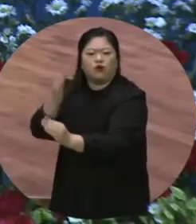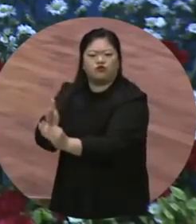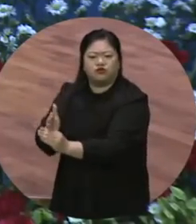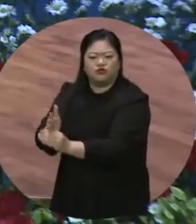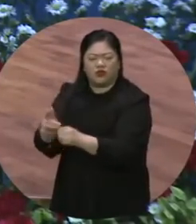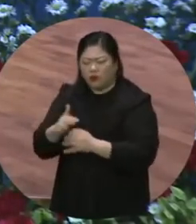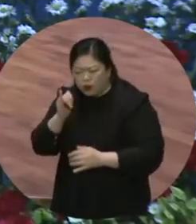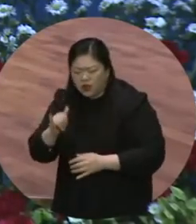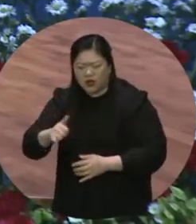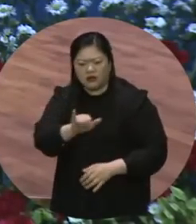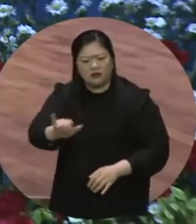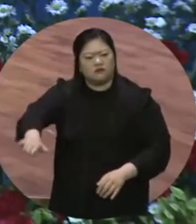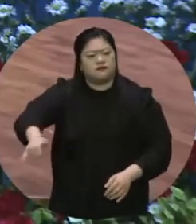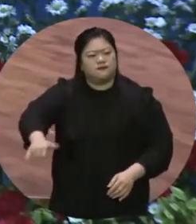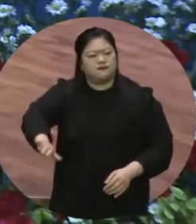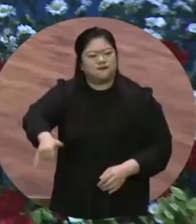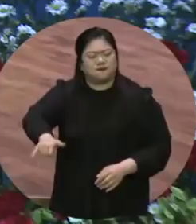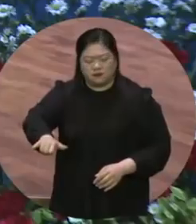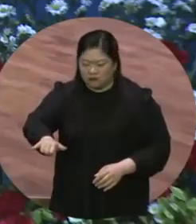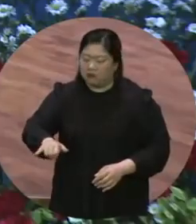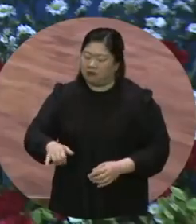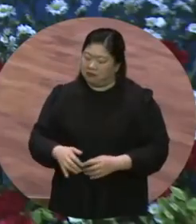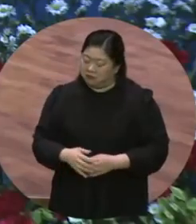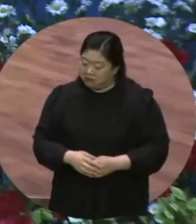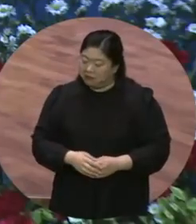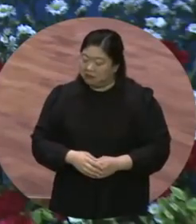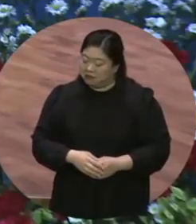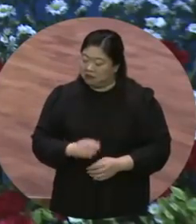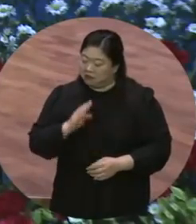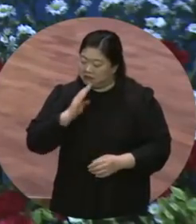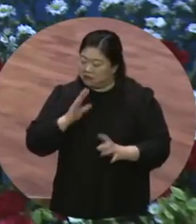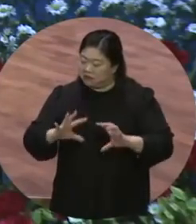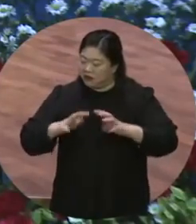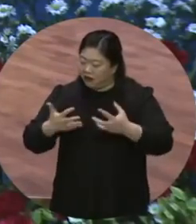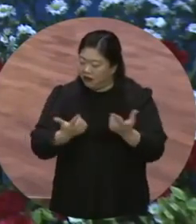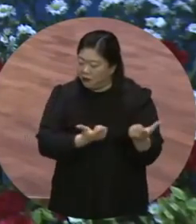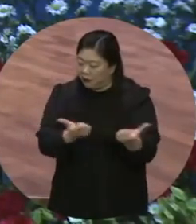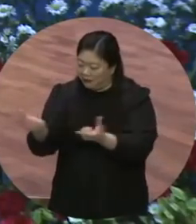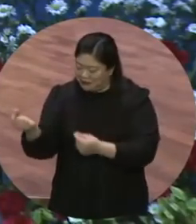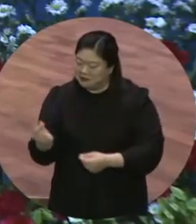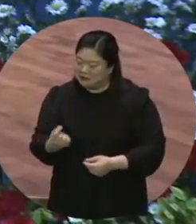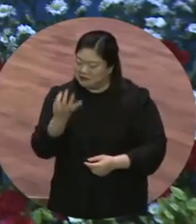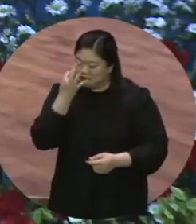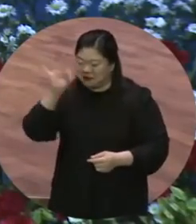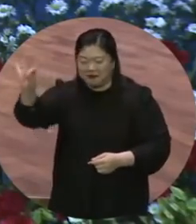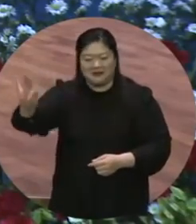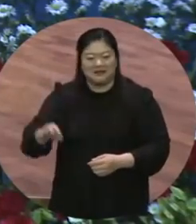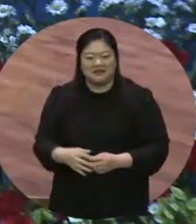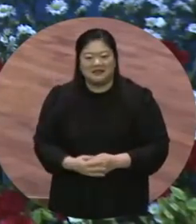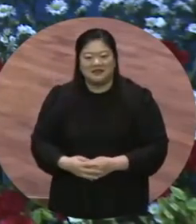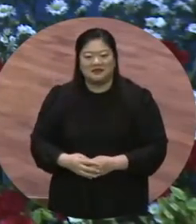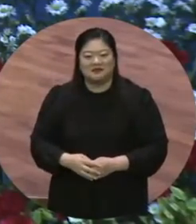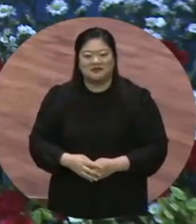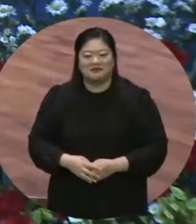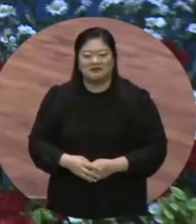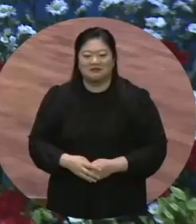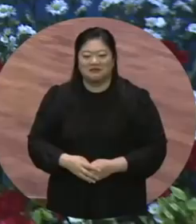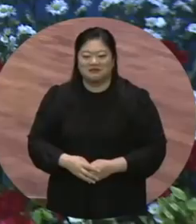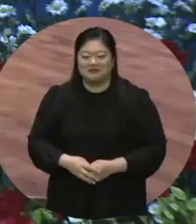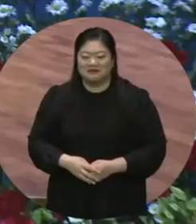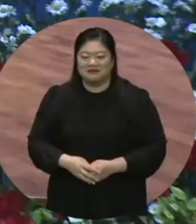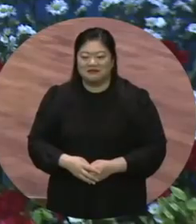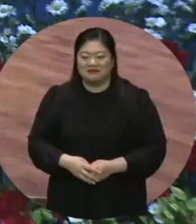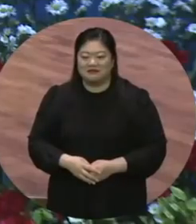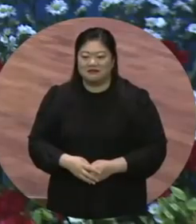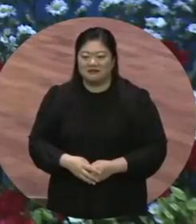정확한 답이었습니다. 오늘 우리 렘넌트들과 함께 예배드리기 때문에 좀